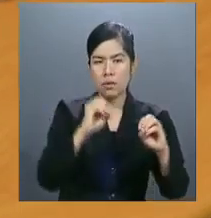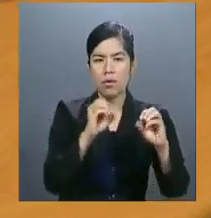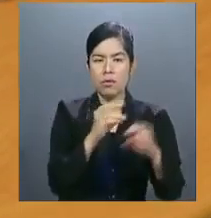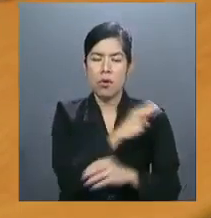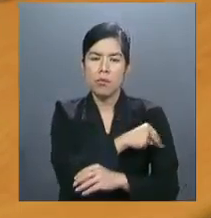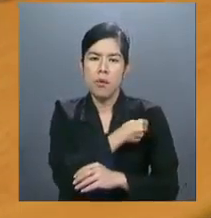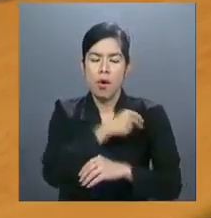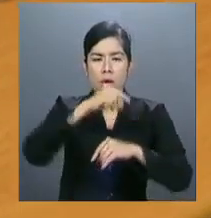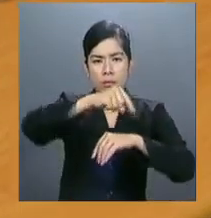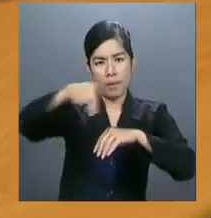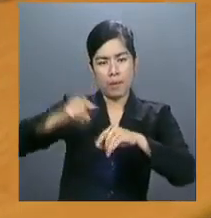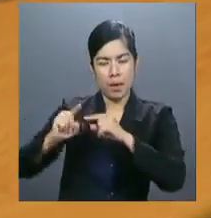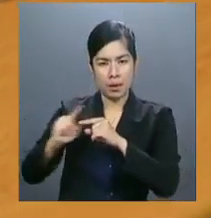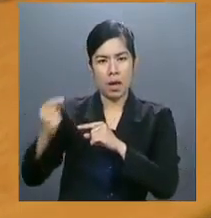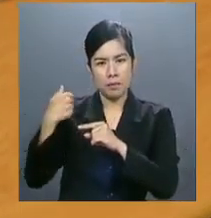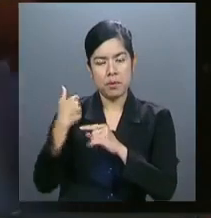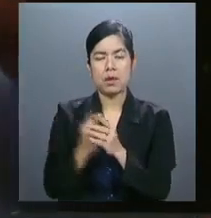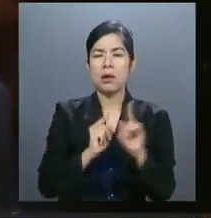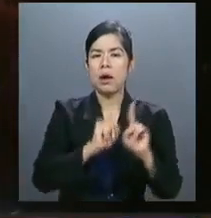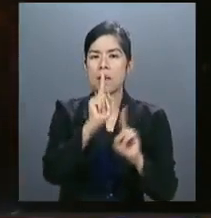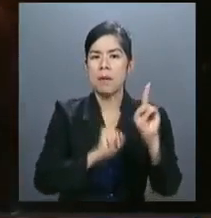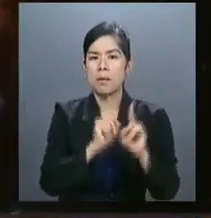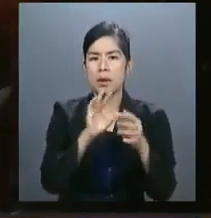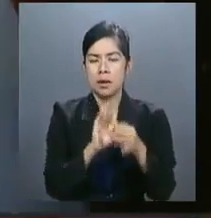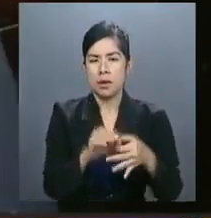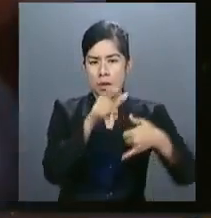ญกับการประเมินคุณธรรมจริยธรรมชัดเจนขึ้นด้วย